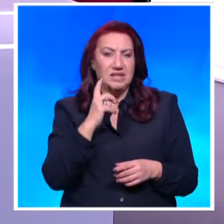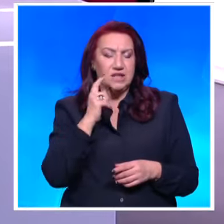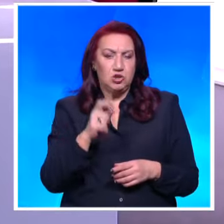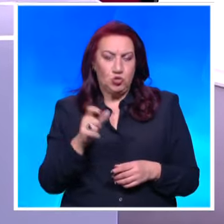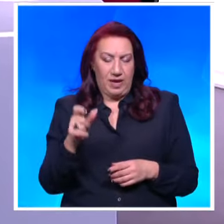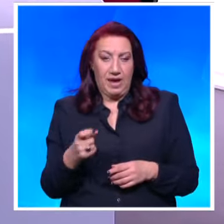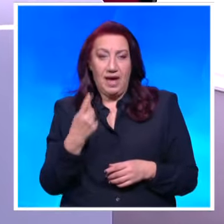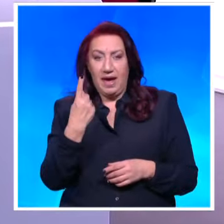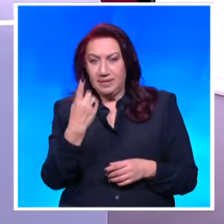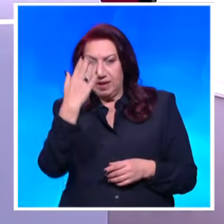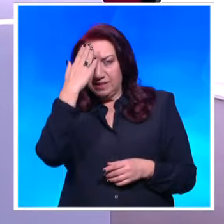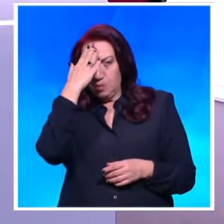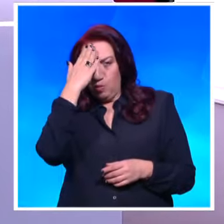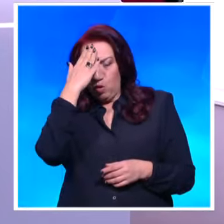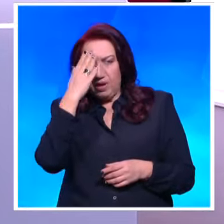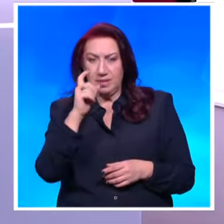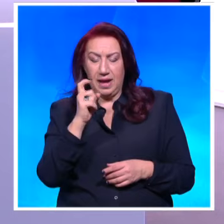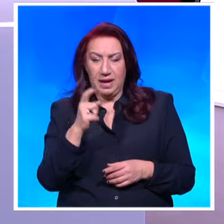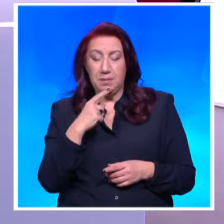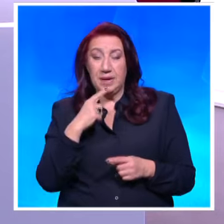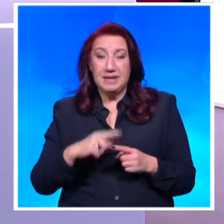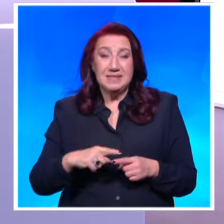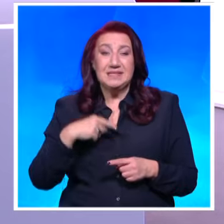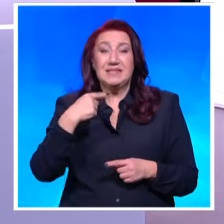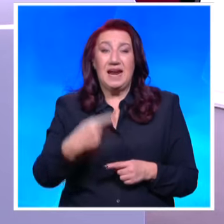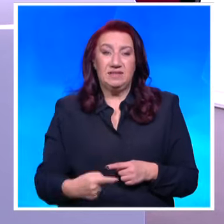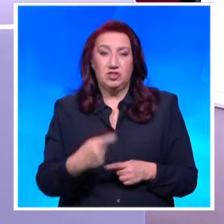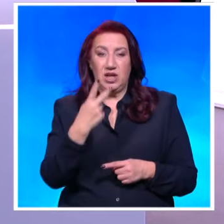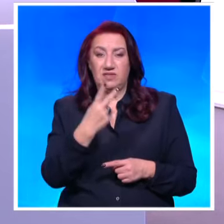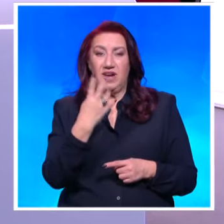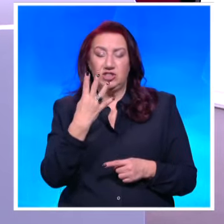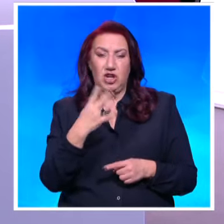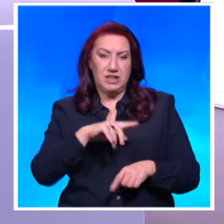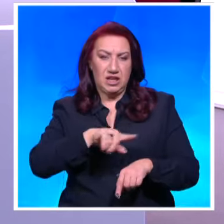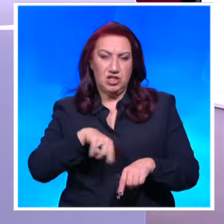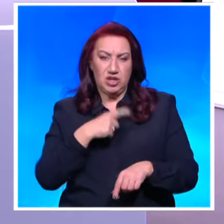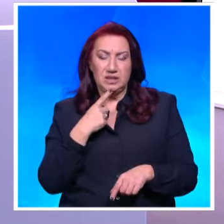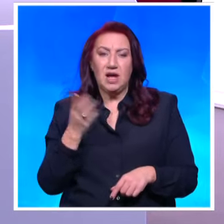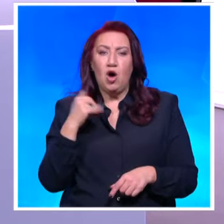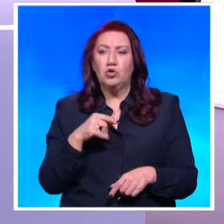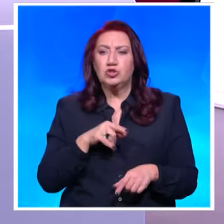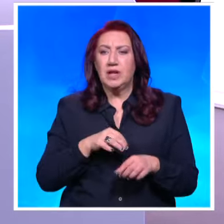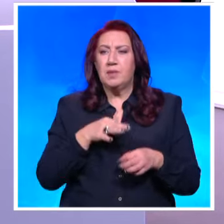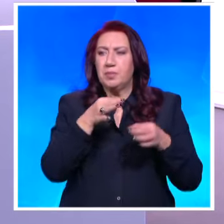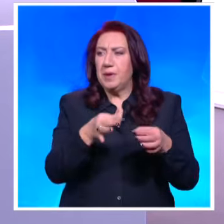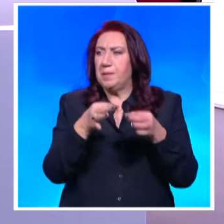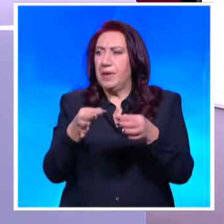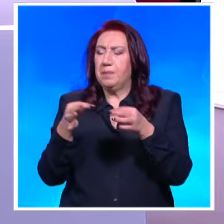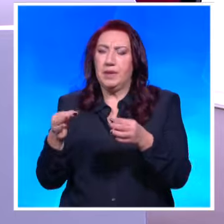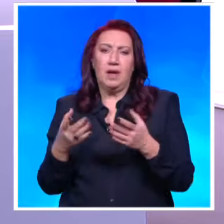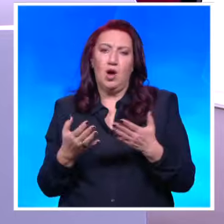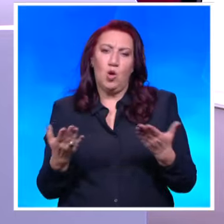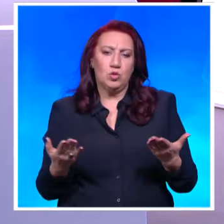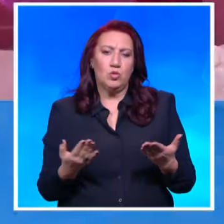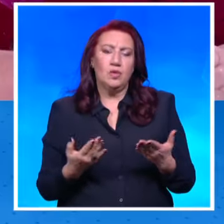грип, следващите 24 часа, колко други негови колеги или съученици биха се заразили? Еми, тук е трудно да